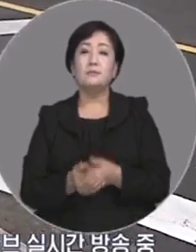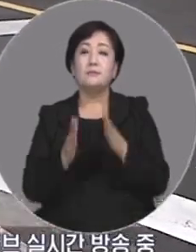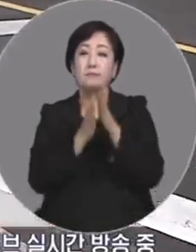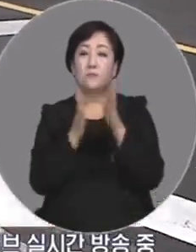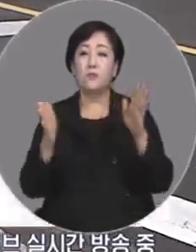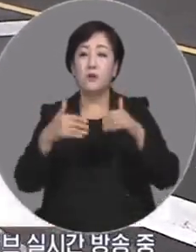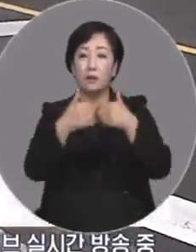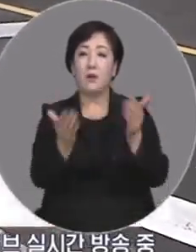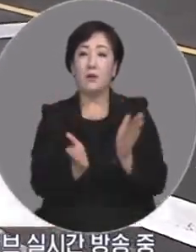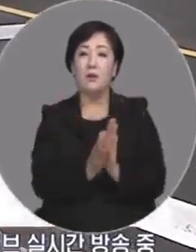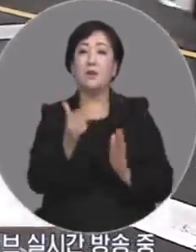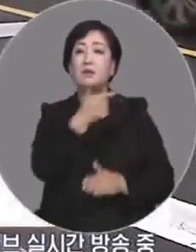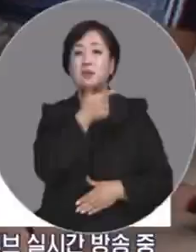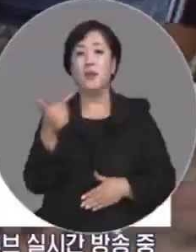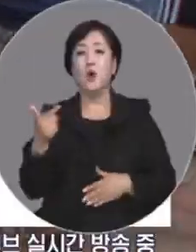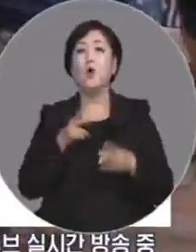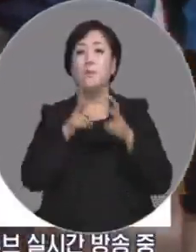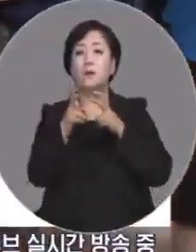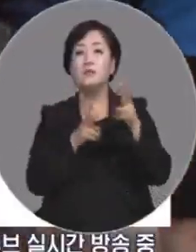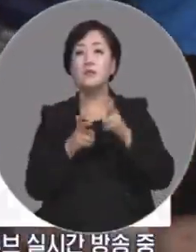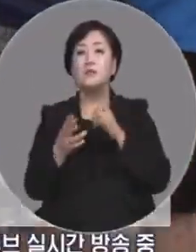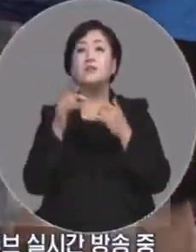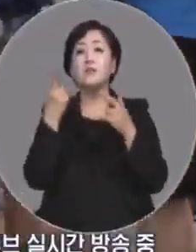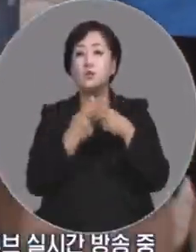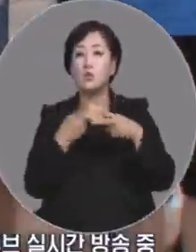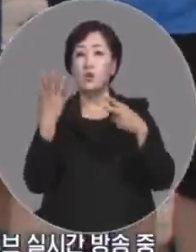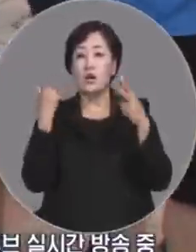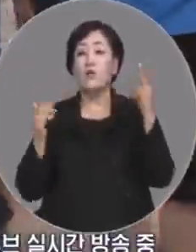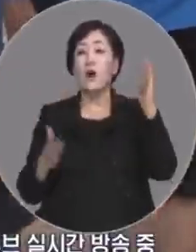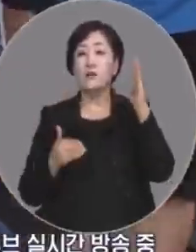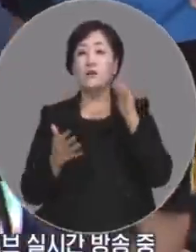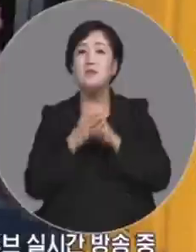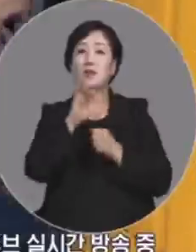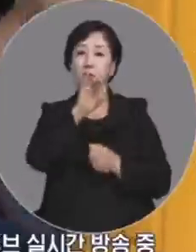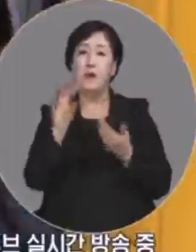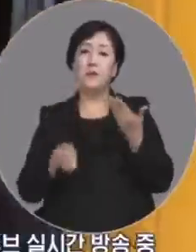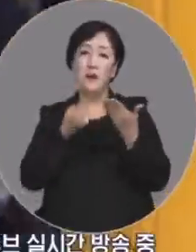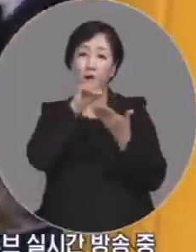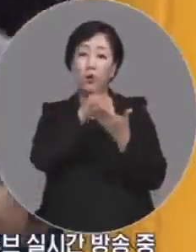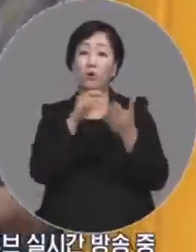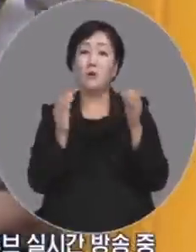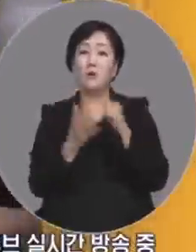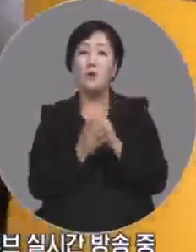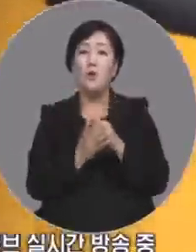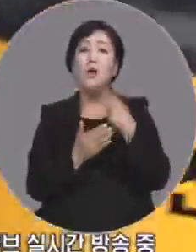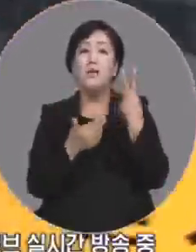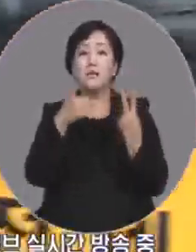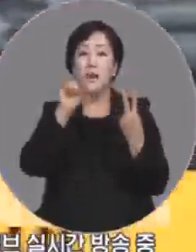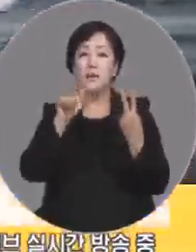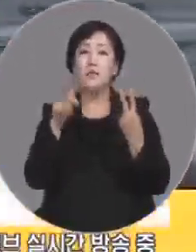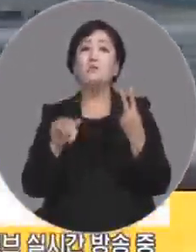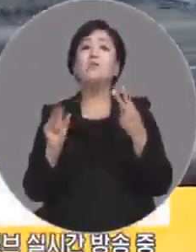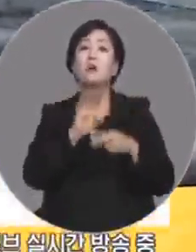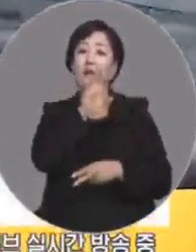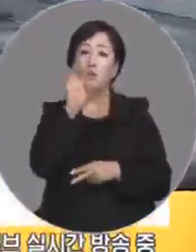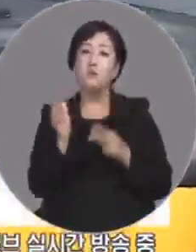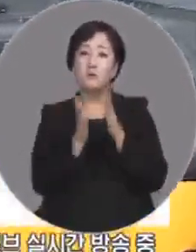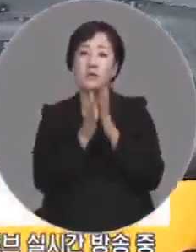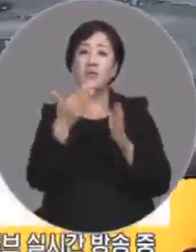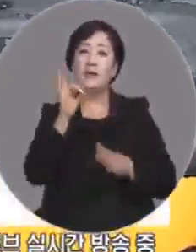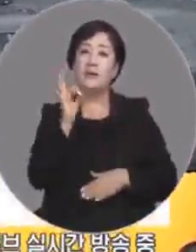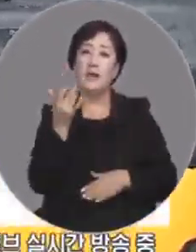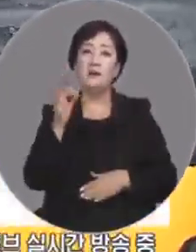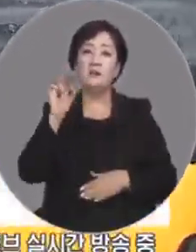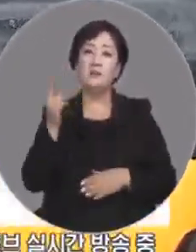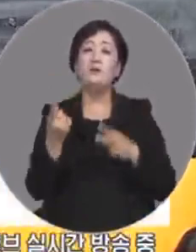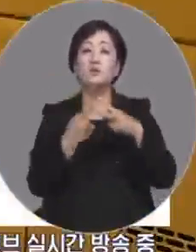아파트 단지 안에 대형 버스가 들어서자 어린 학생들이 차례로 버스에 오릅니다. 2학기부터 시범 운영에 들어간